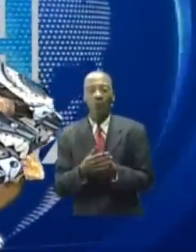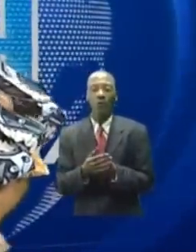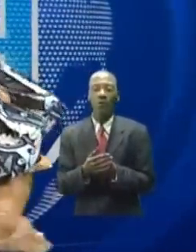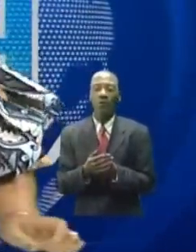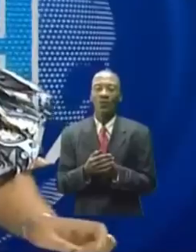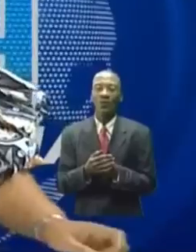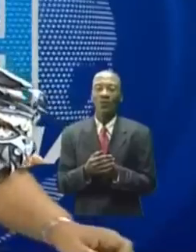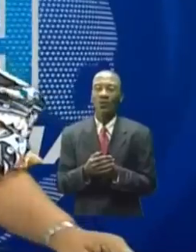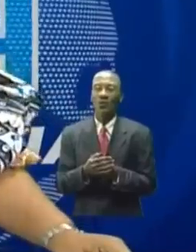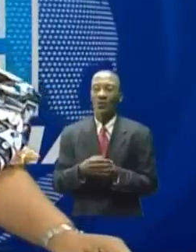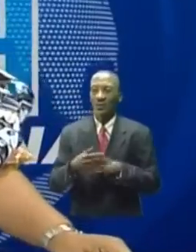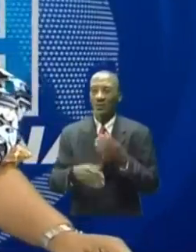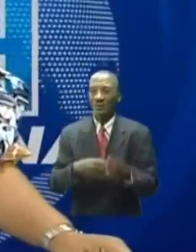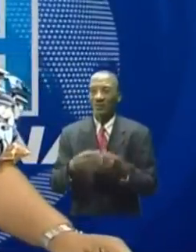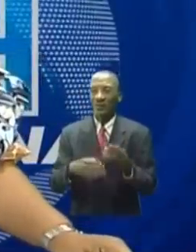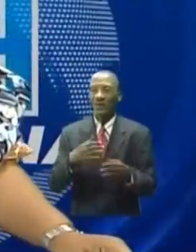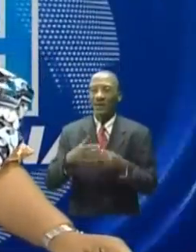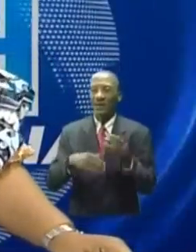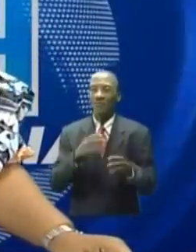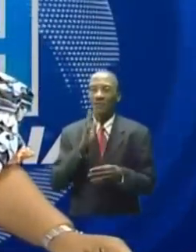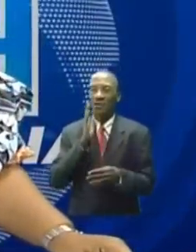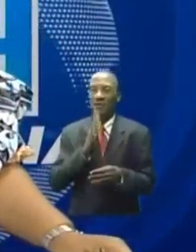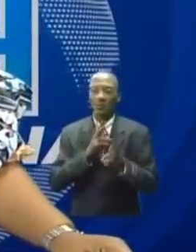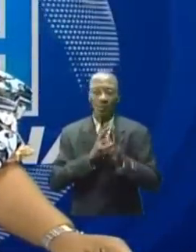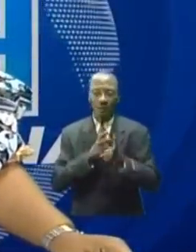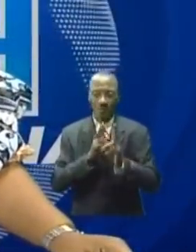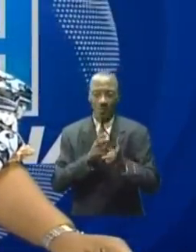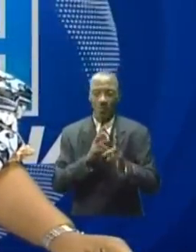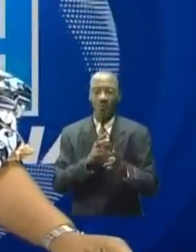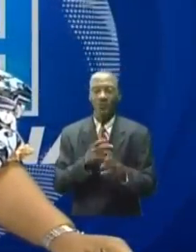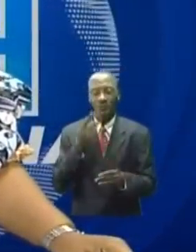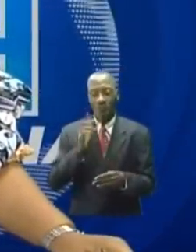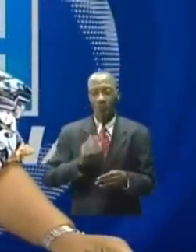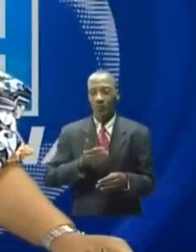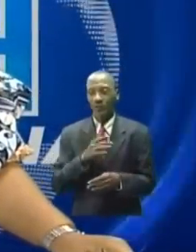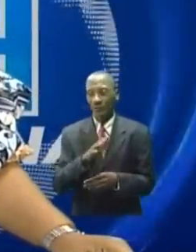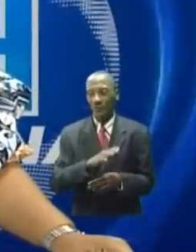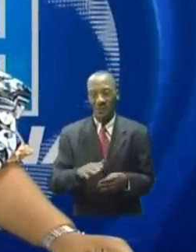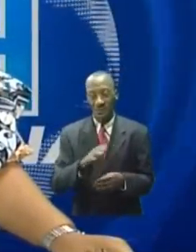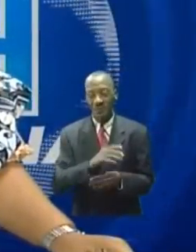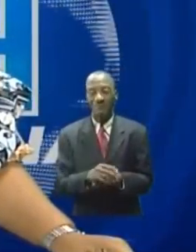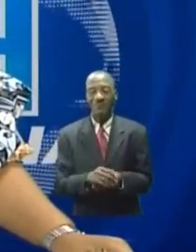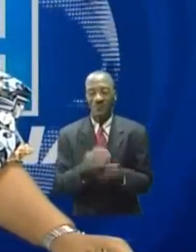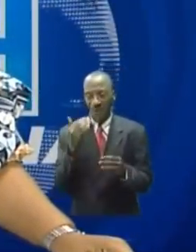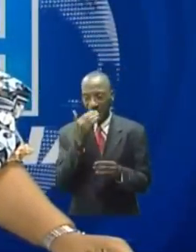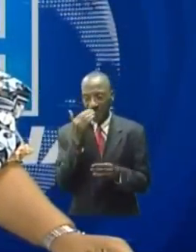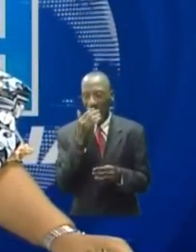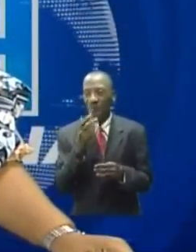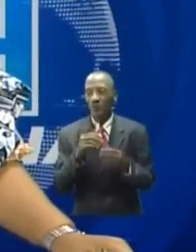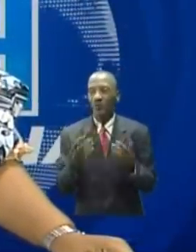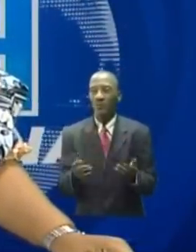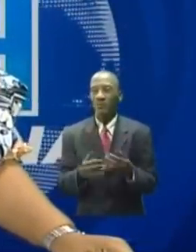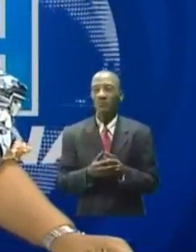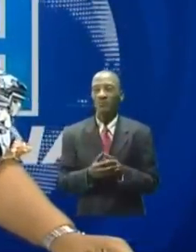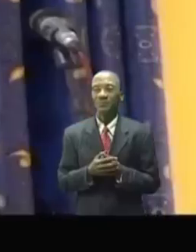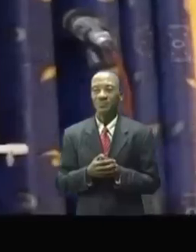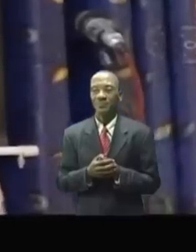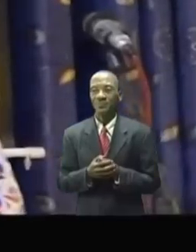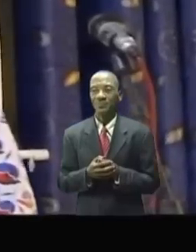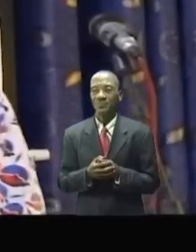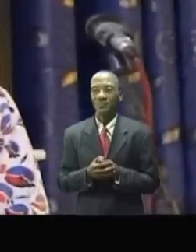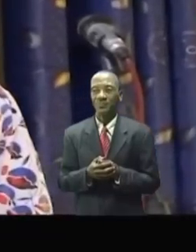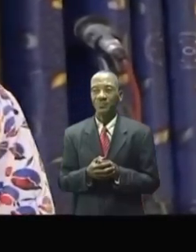Innovation Réseau pour le Développement au Centre CEPAS de Kinshasa. Un commentaire de Jean-Pierre Ndolo-Demazo.